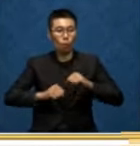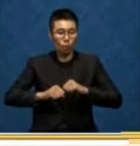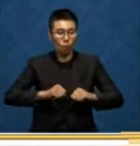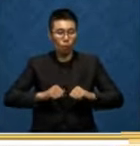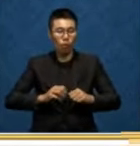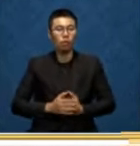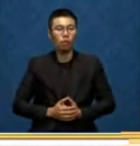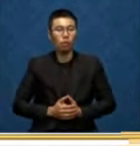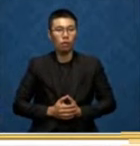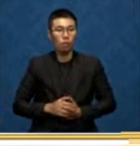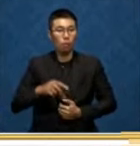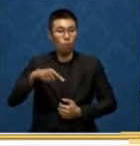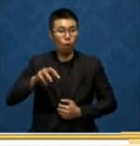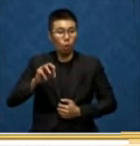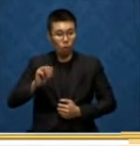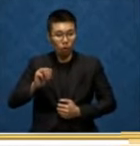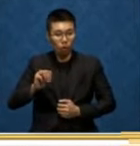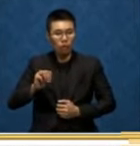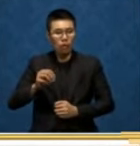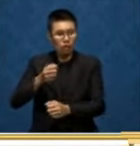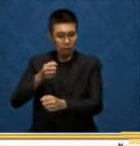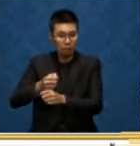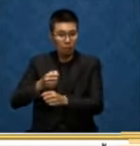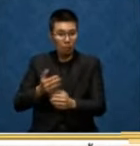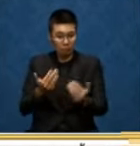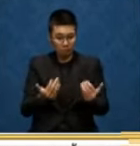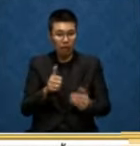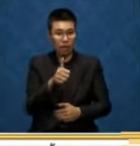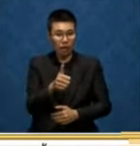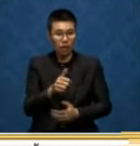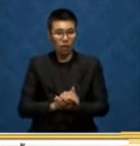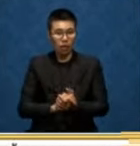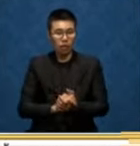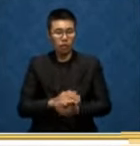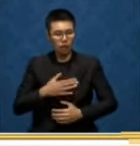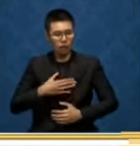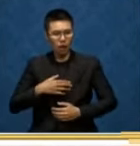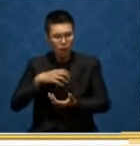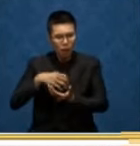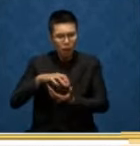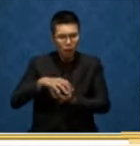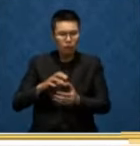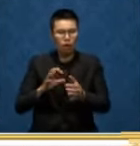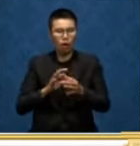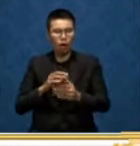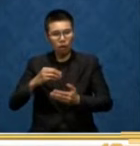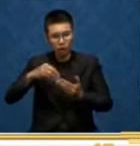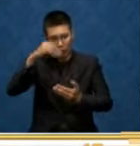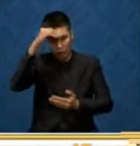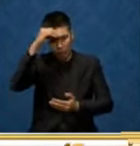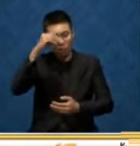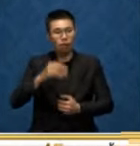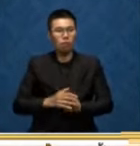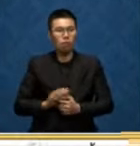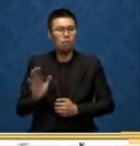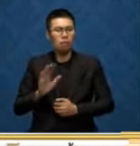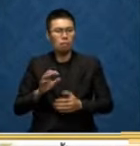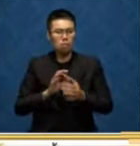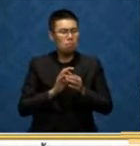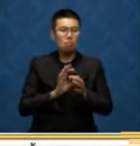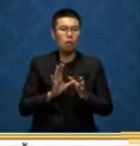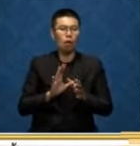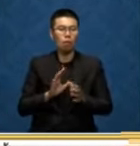ม.สามารถทำเรื่องนี้ได้ดิฉันพูดถึงเรื่องเด็กนักเรียนไม่ได้หมายความว่าการพูดถึงเด็กนักเรียนแล้วมันจะต้องไปอยู่ที่กระทรวงศึกษาธิ